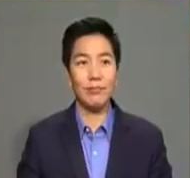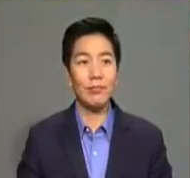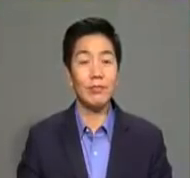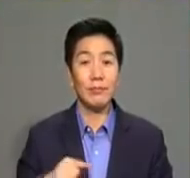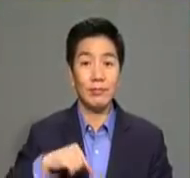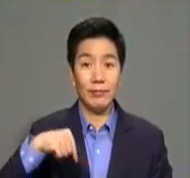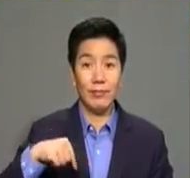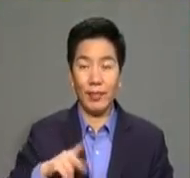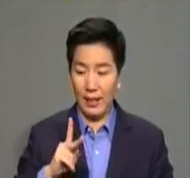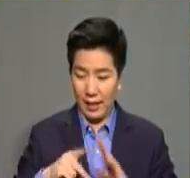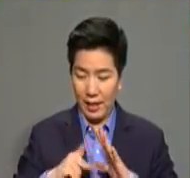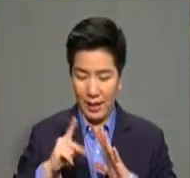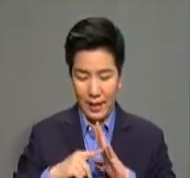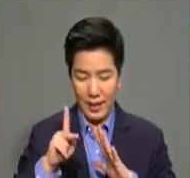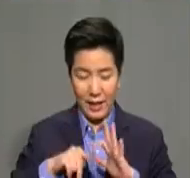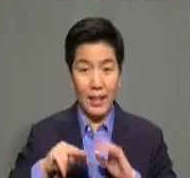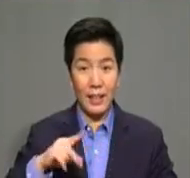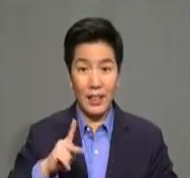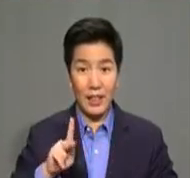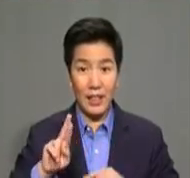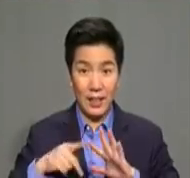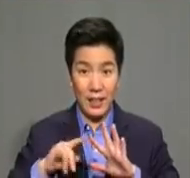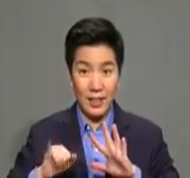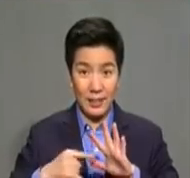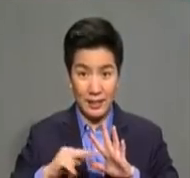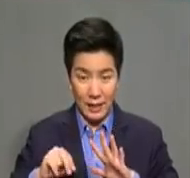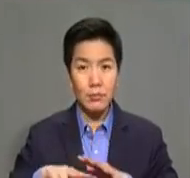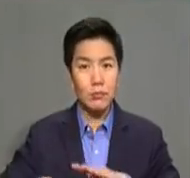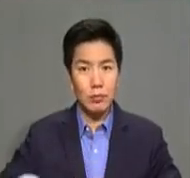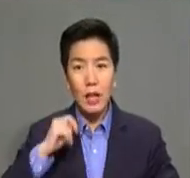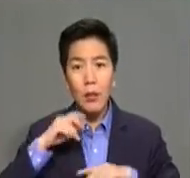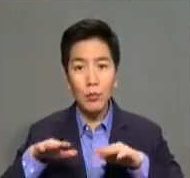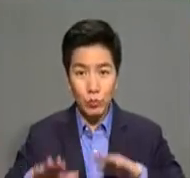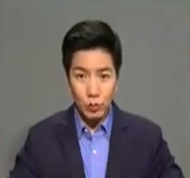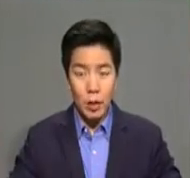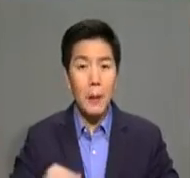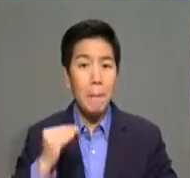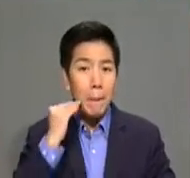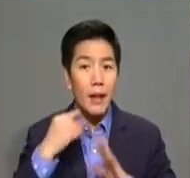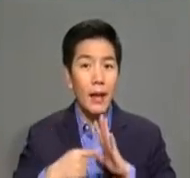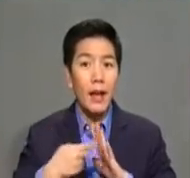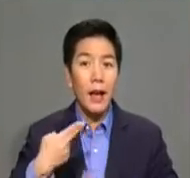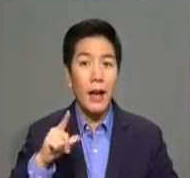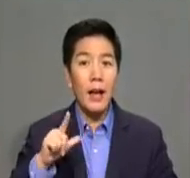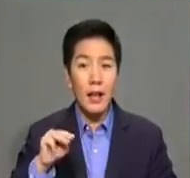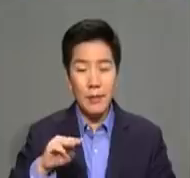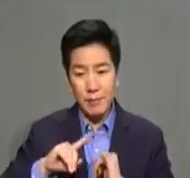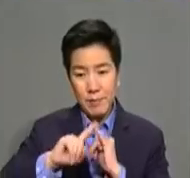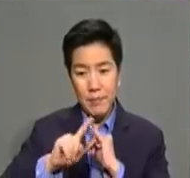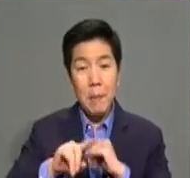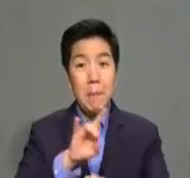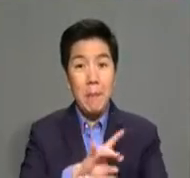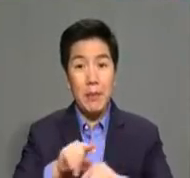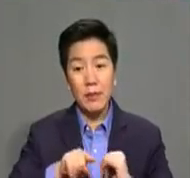ที่แก่งกระจานน้ำลดลงตามลำดับแล้วนะคะแต่ว่าที่บ้านบางลำพูตำบลบางครกอำเภอบ้านแหลมซึ่งเป็นพื้นที่ปลายของแม่น้ำเ